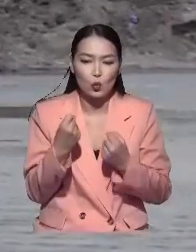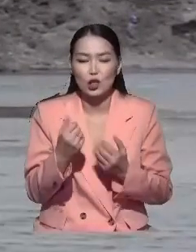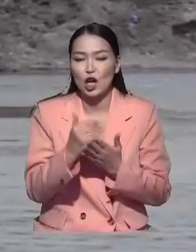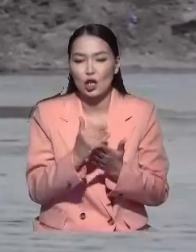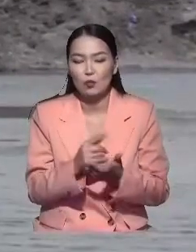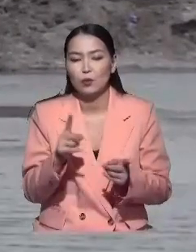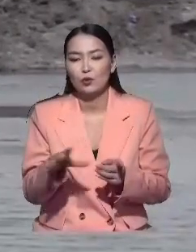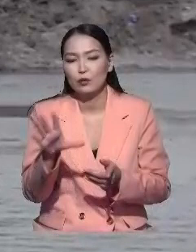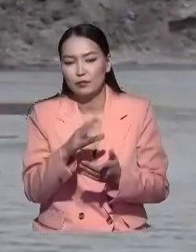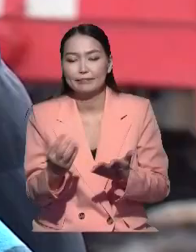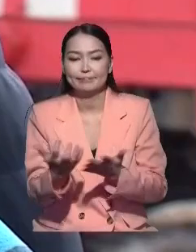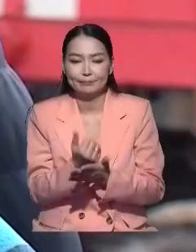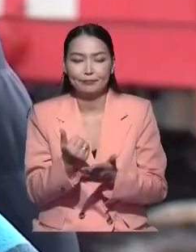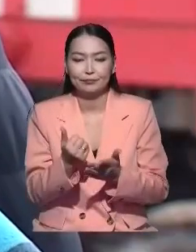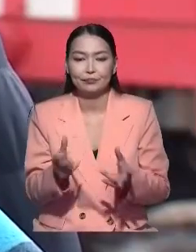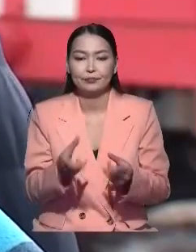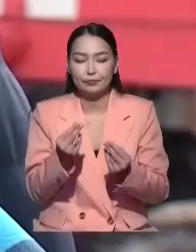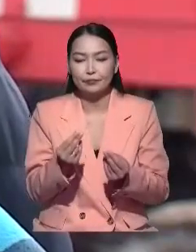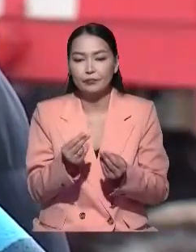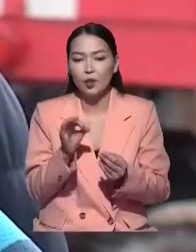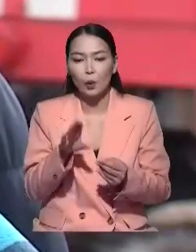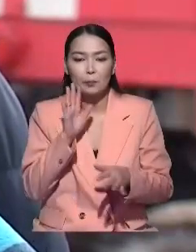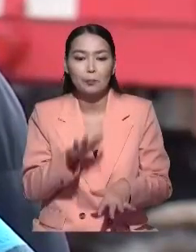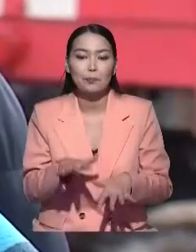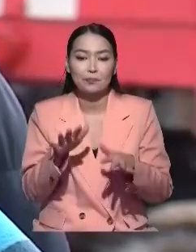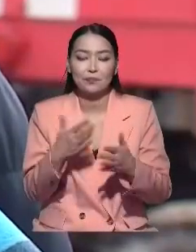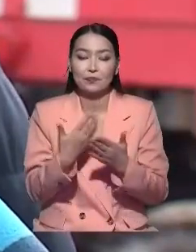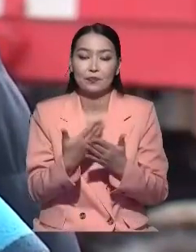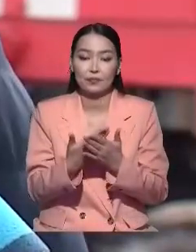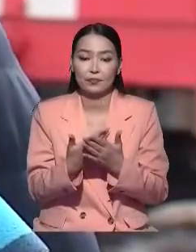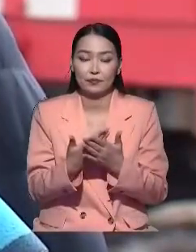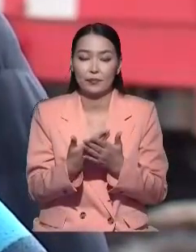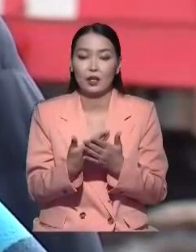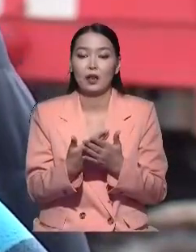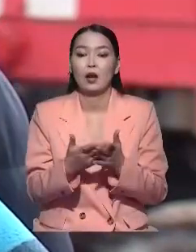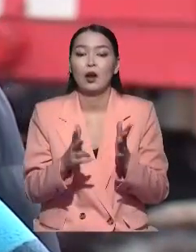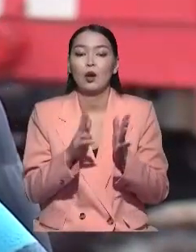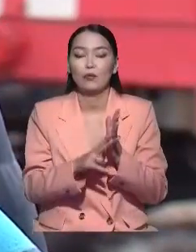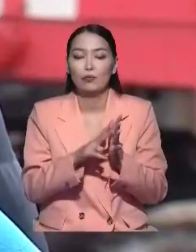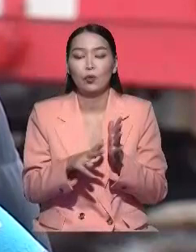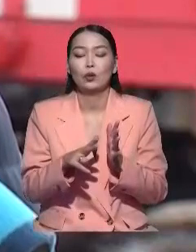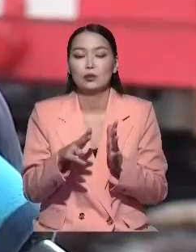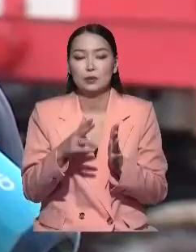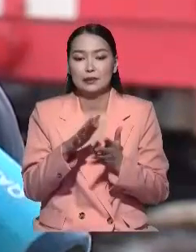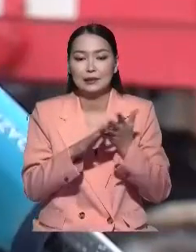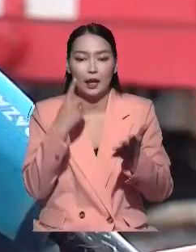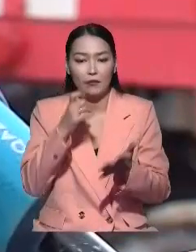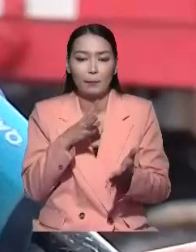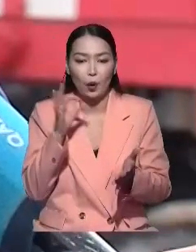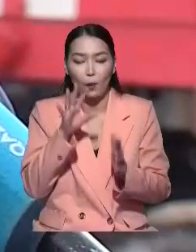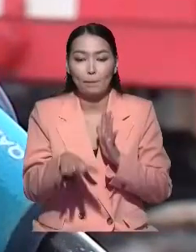избавить сельчан от паводка. Порядка 80 заявок поступило по откачке воды и